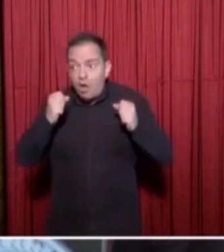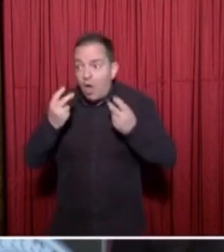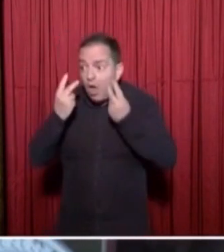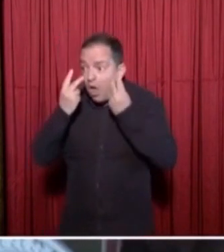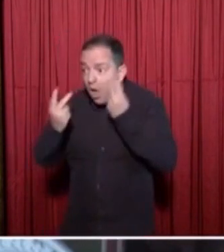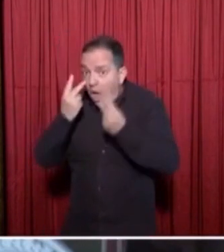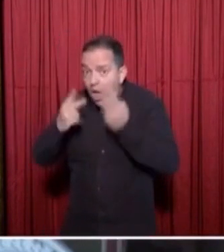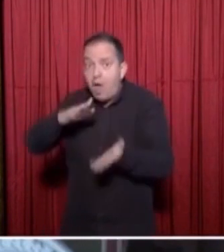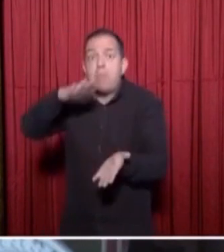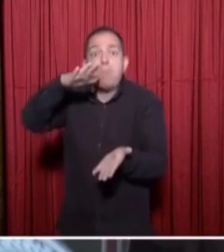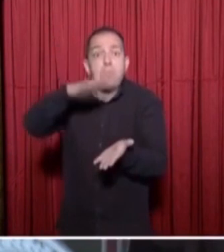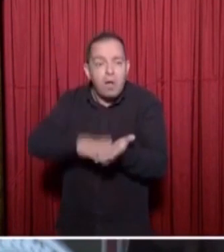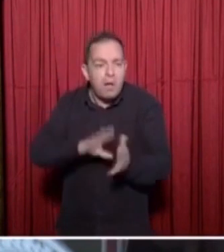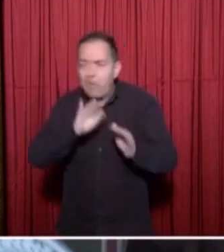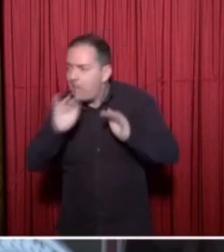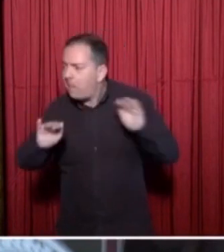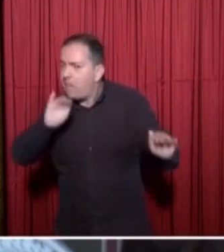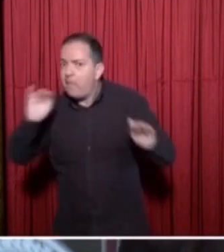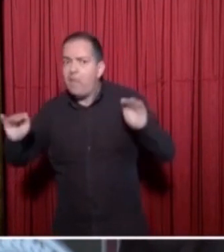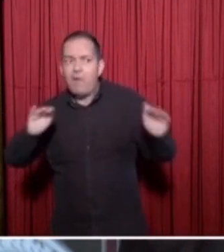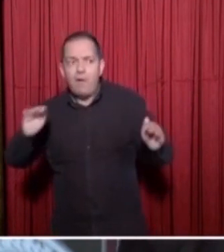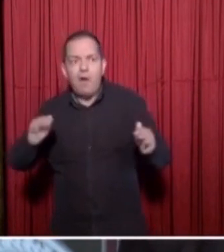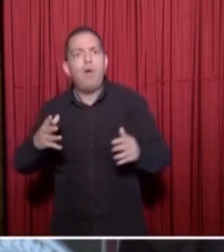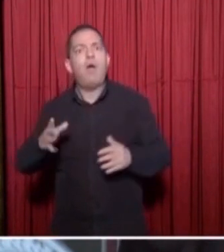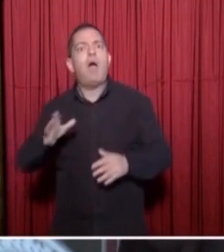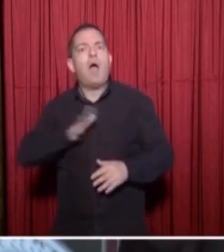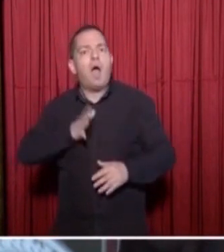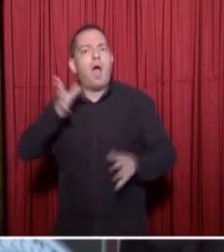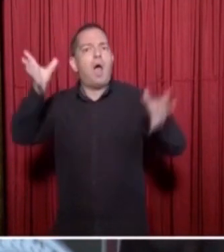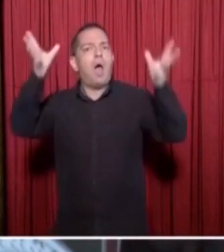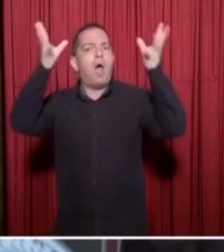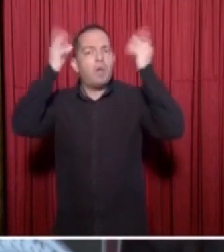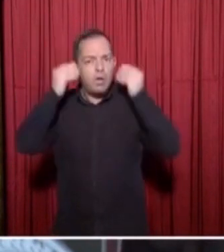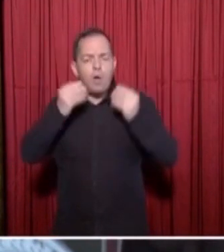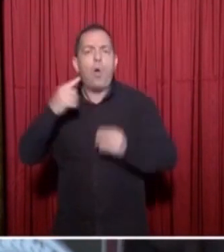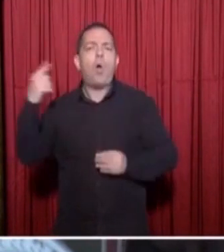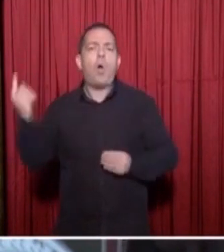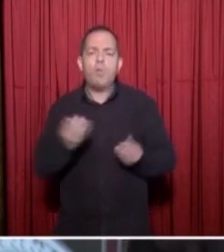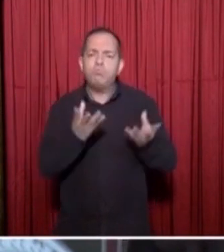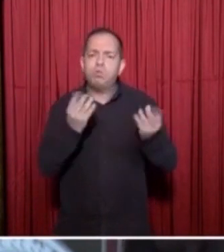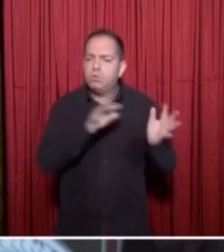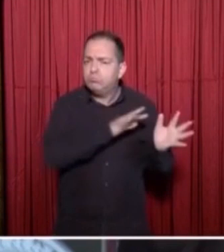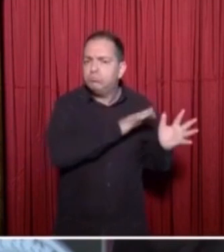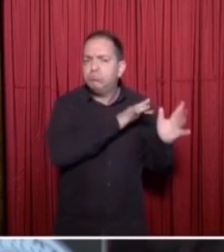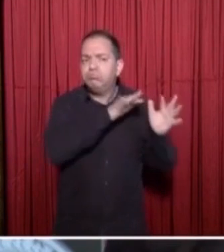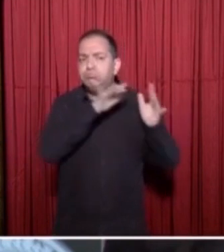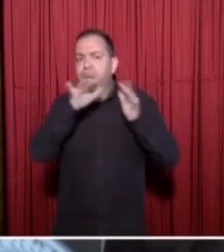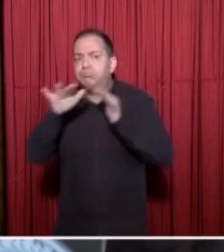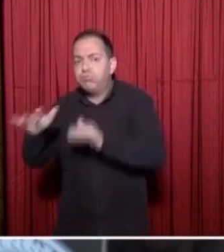μνημείου, και ήγηρεν αυτόν εκ νεκρών, δια τούτο και υπήντησεν αυτό